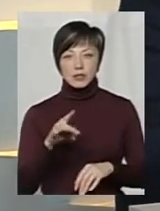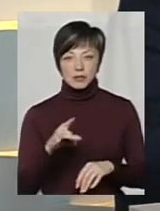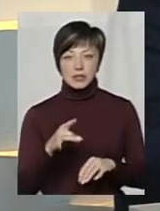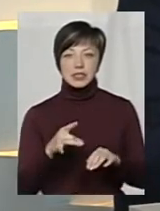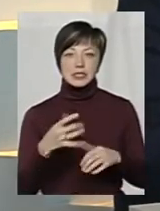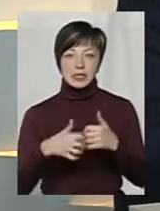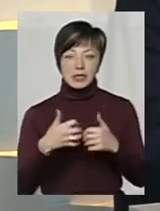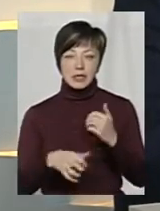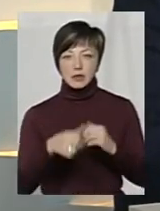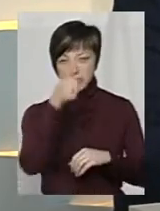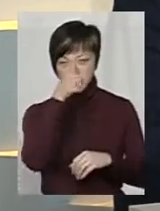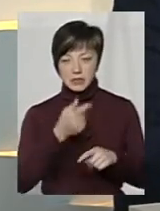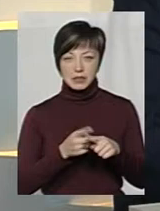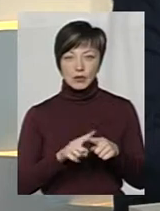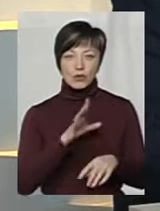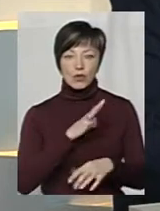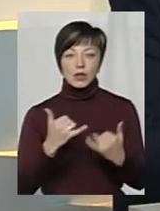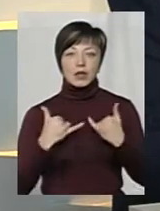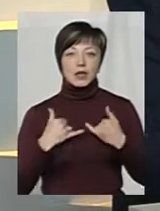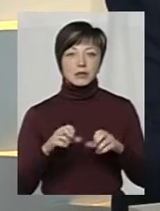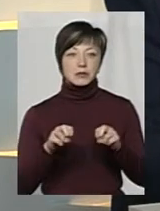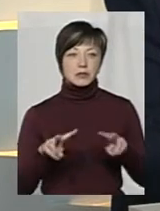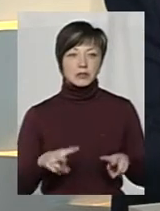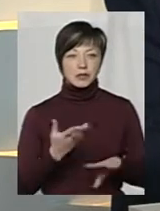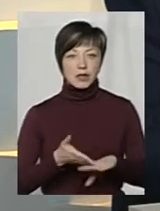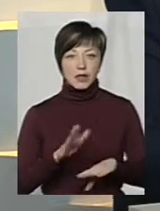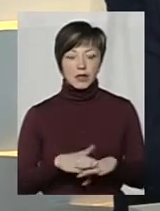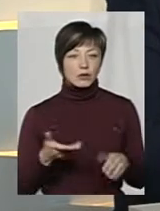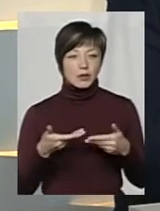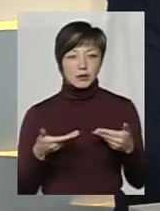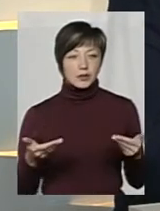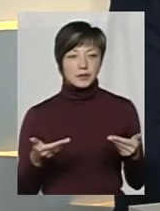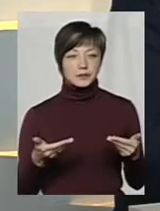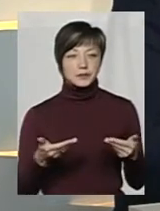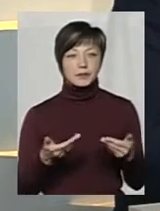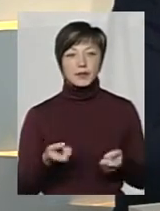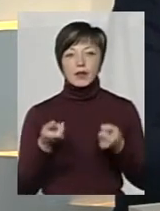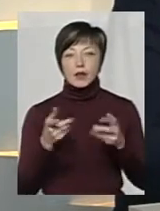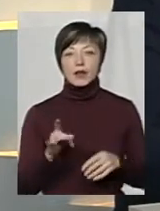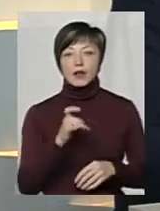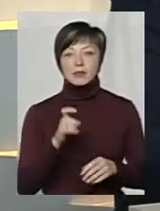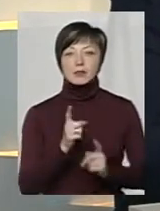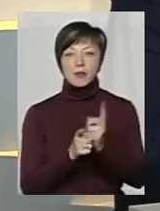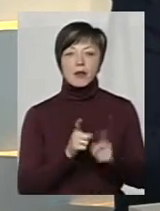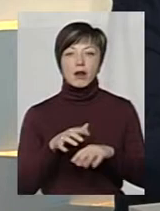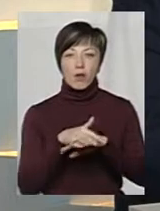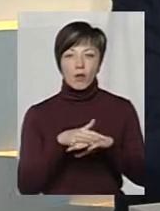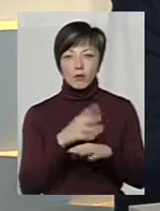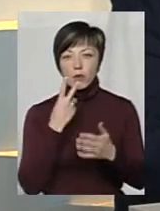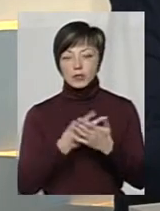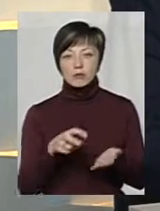середньомісячної заробітної плати, це було для нас тоді і для спеціалістів складно, і ми Декілька разів перераховували цей